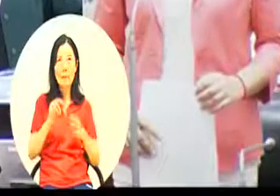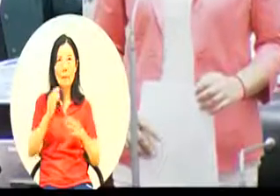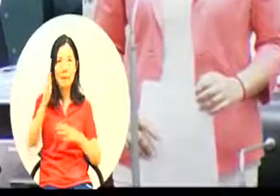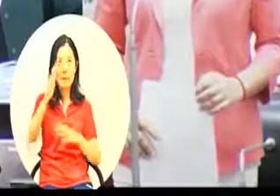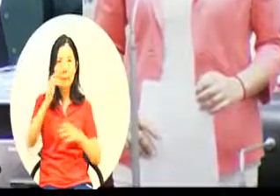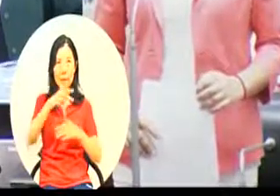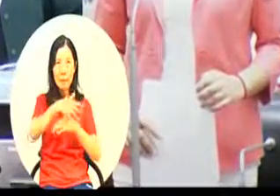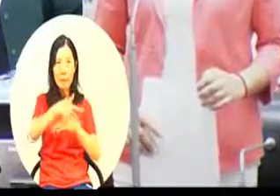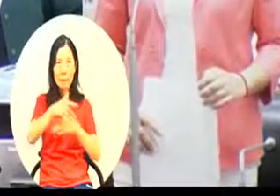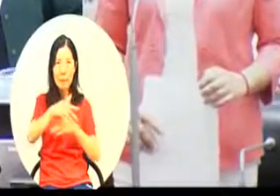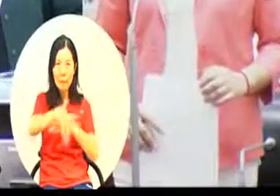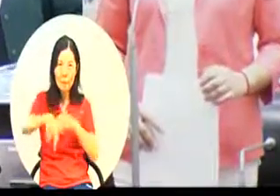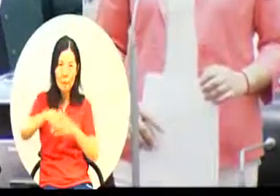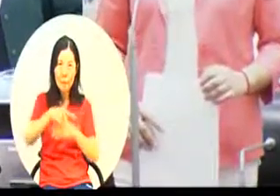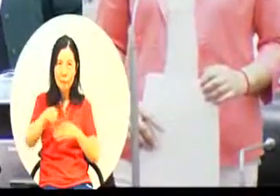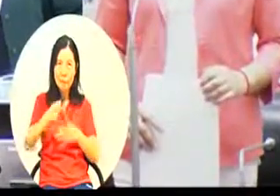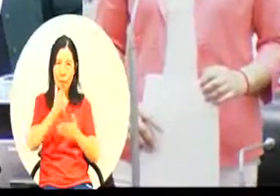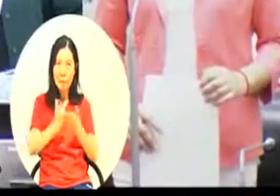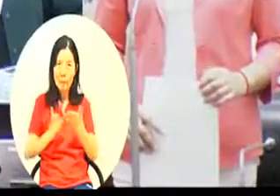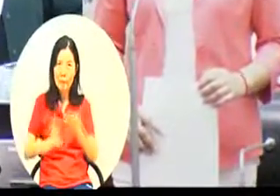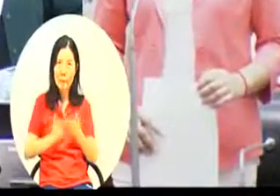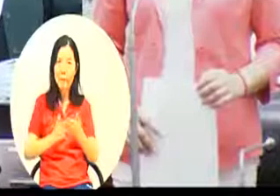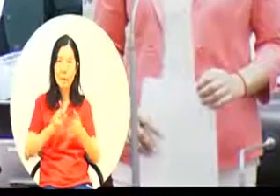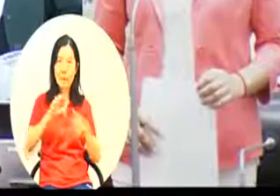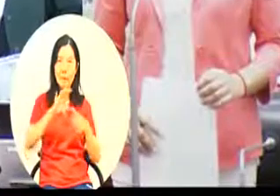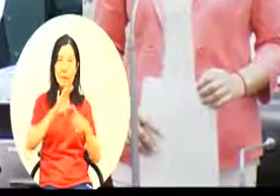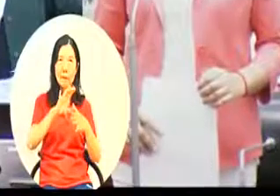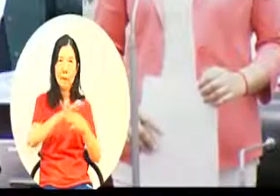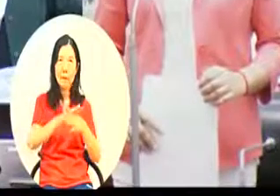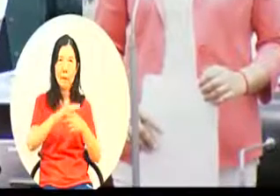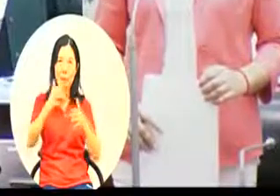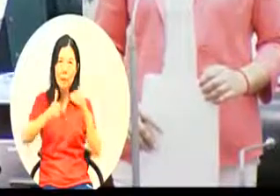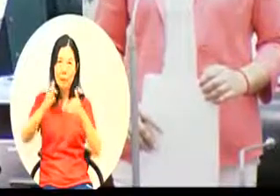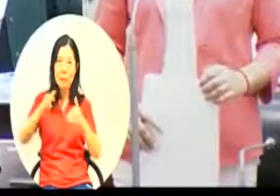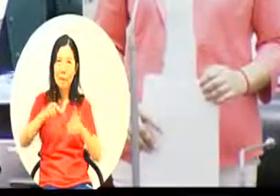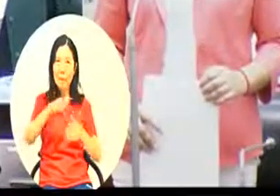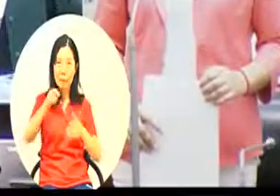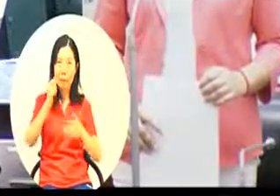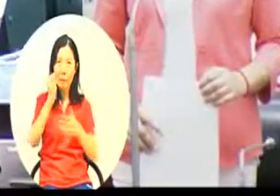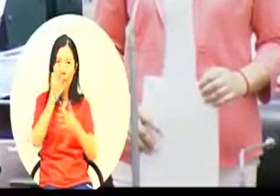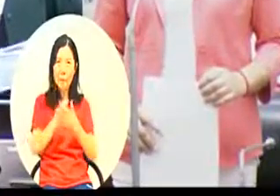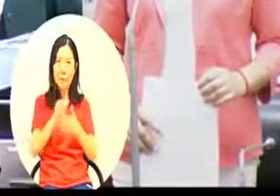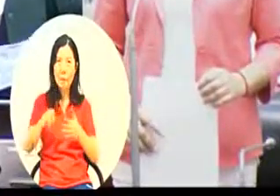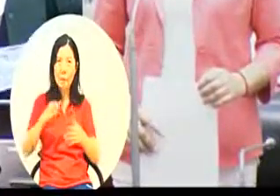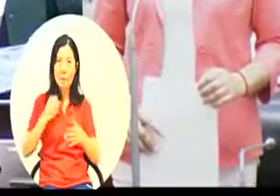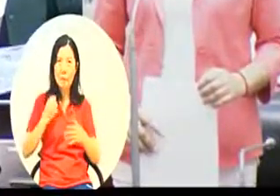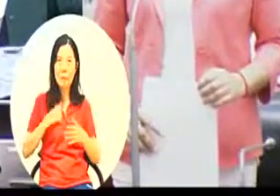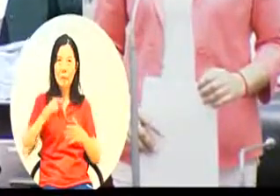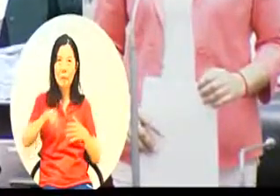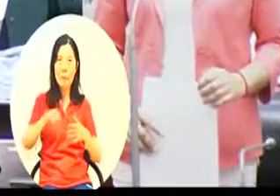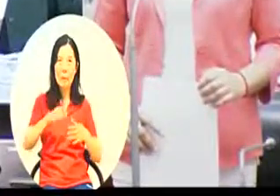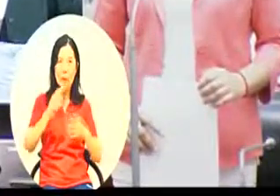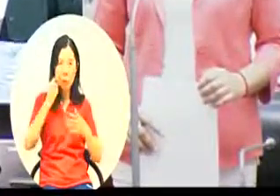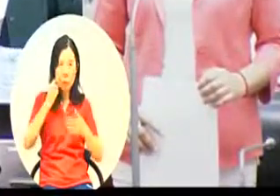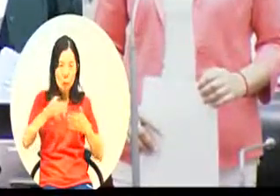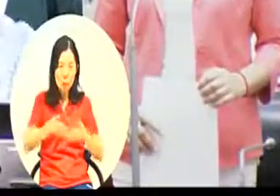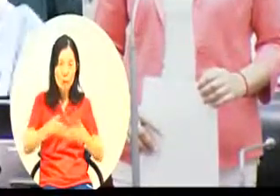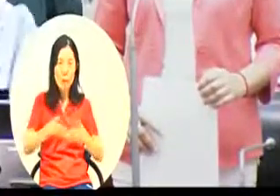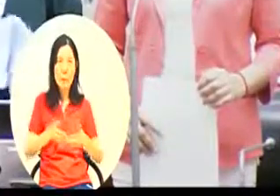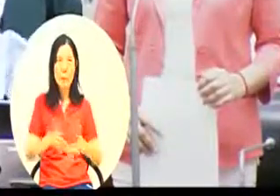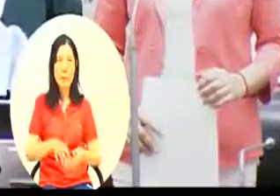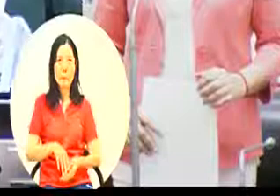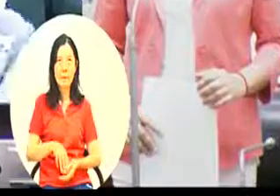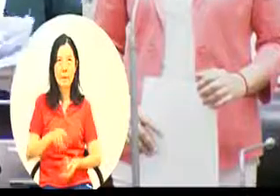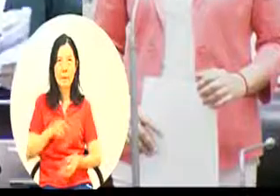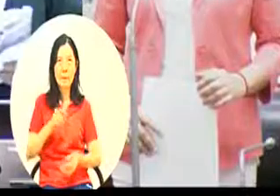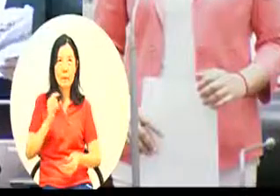台下台，但是文官都在，我们希望我们的文官同仁了解这个的重要性，所以我